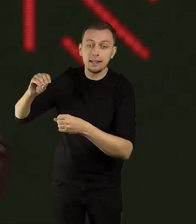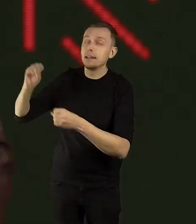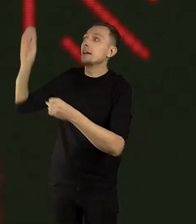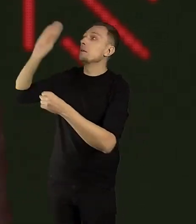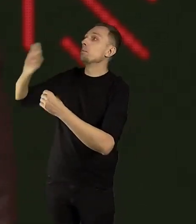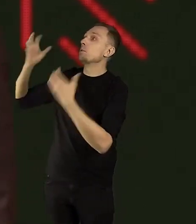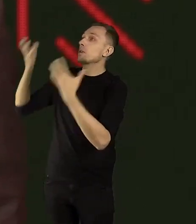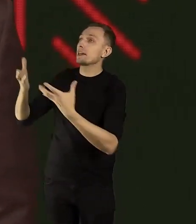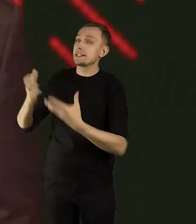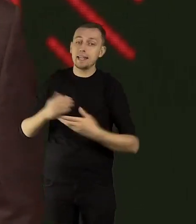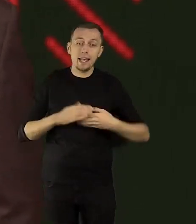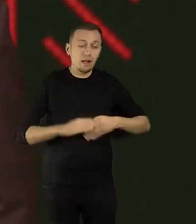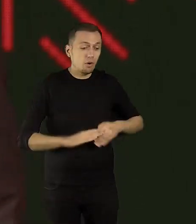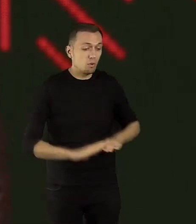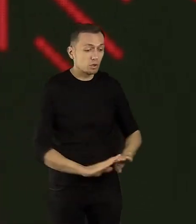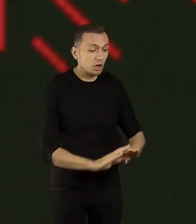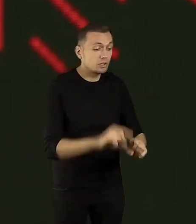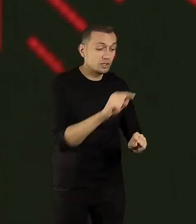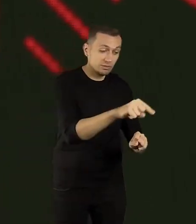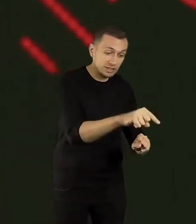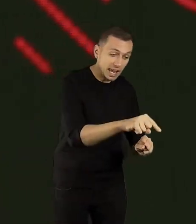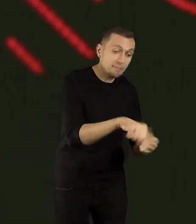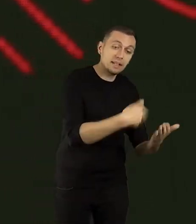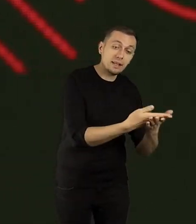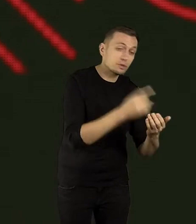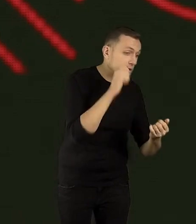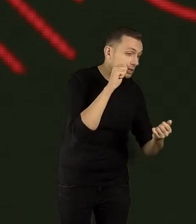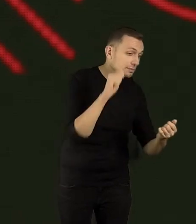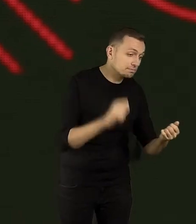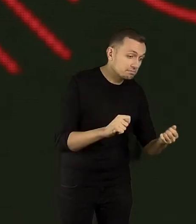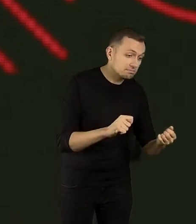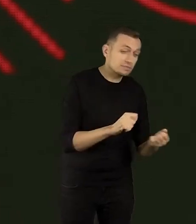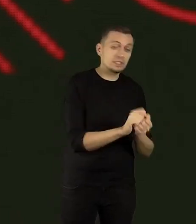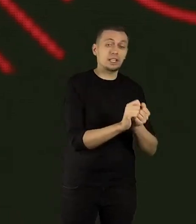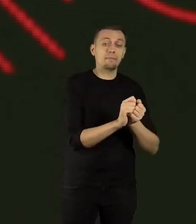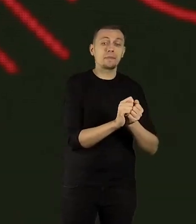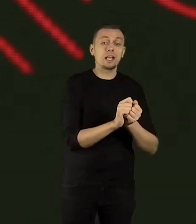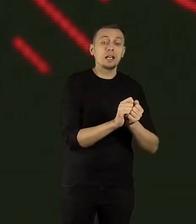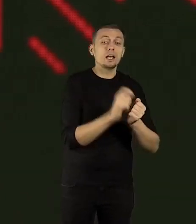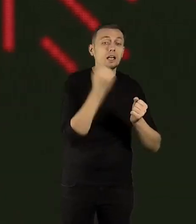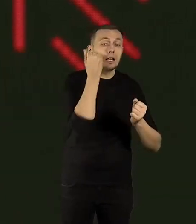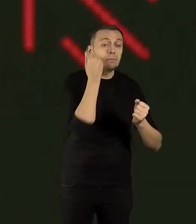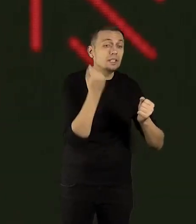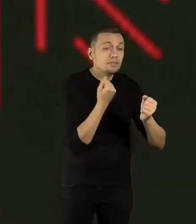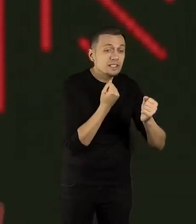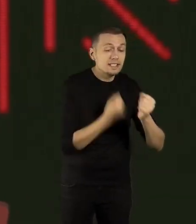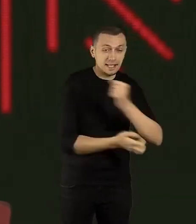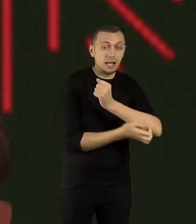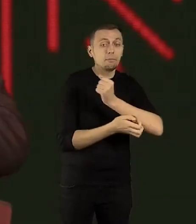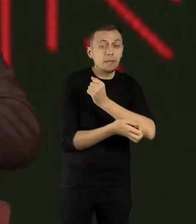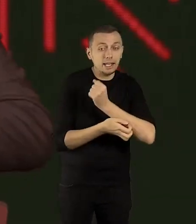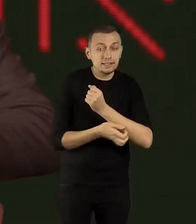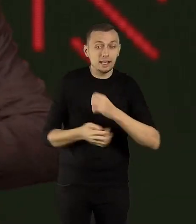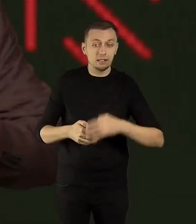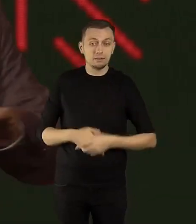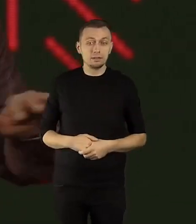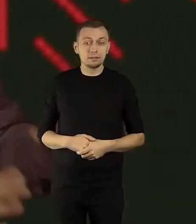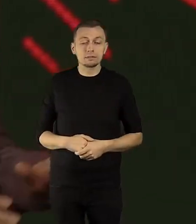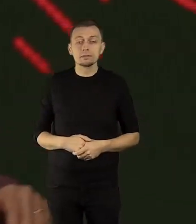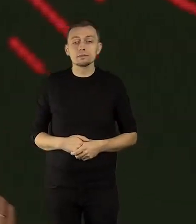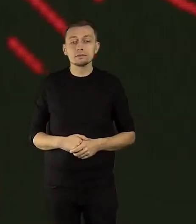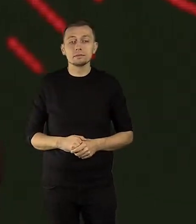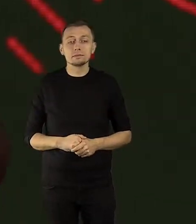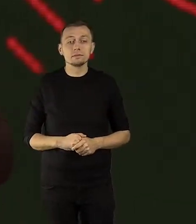Za to, że zawsze robi to, co jest nieoczekiwane i nieoczywiste. Chwali go za to, że porusza się w opozycji